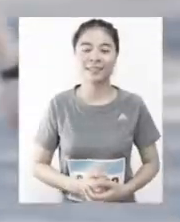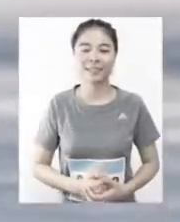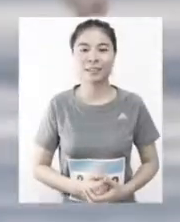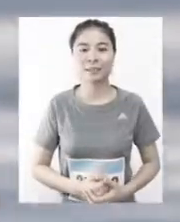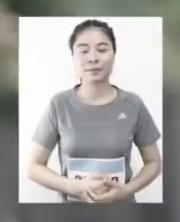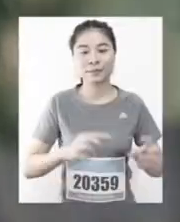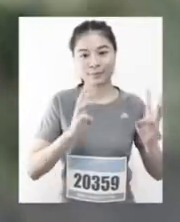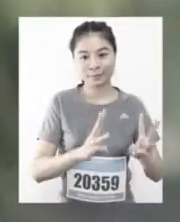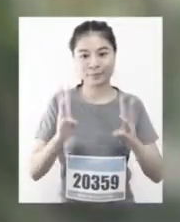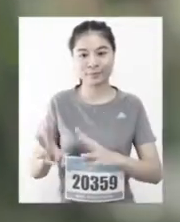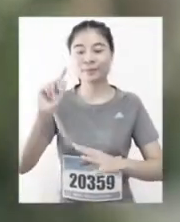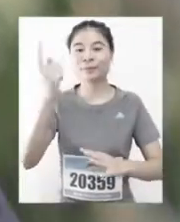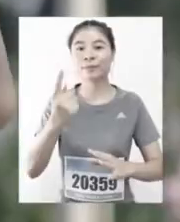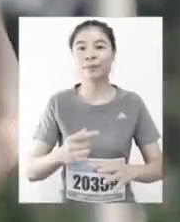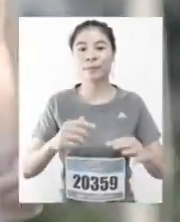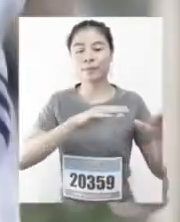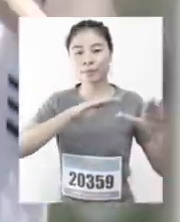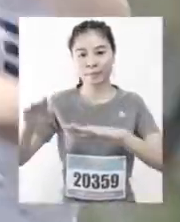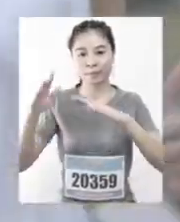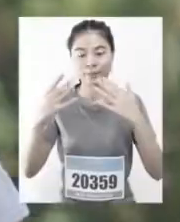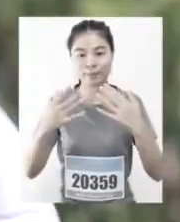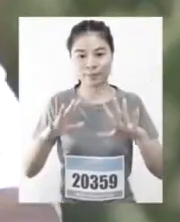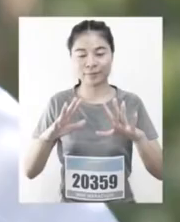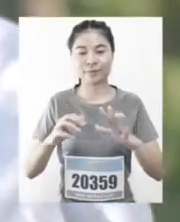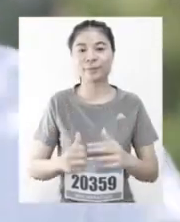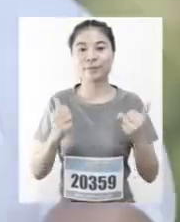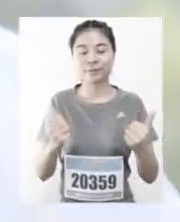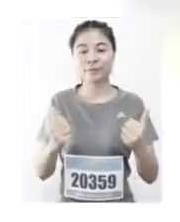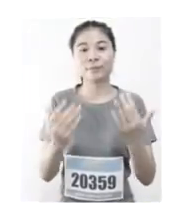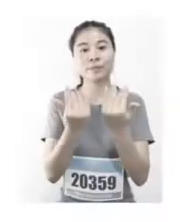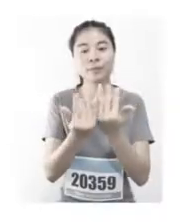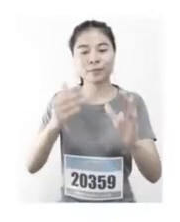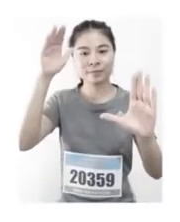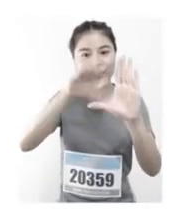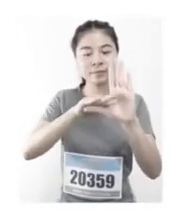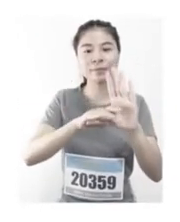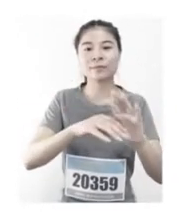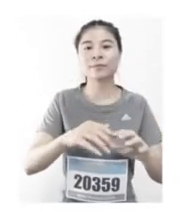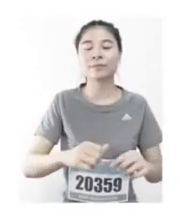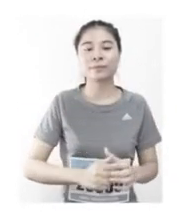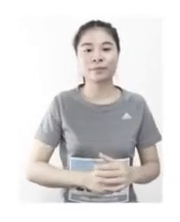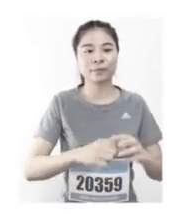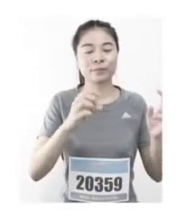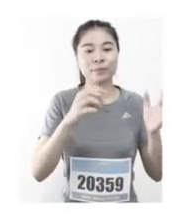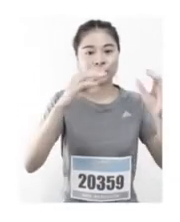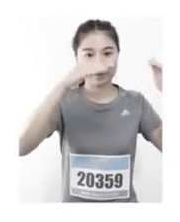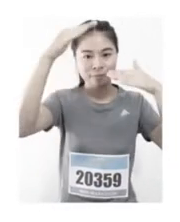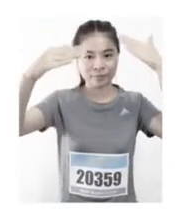นวัตกรรมนี้พร้อมแล้วรอให้คุณมาพิสูจน์ในวิ่งด้วยกัน Run Together Mini